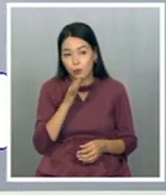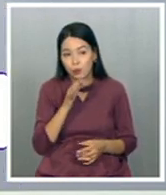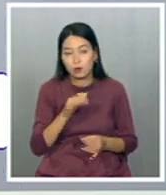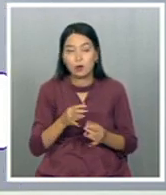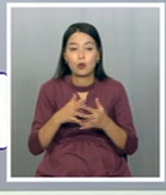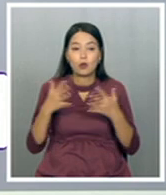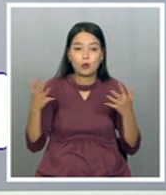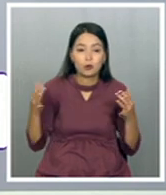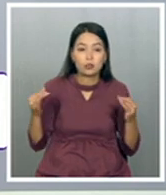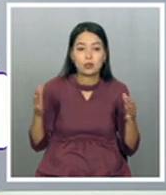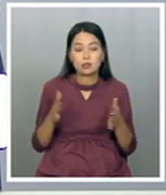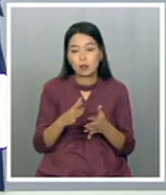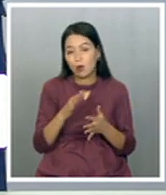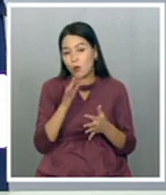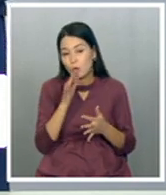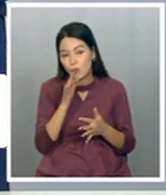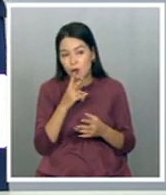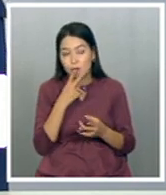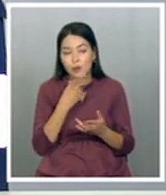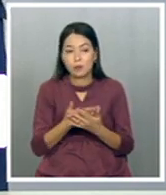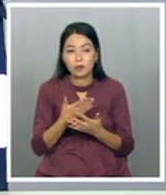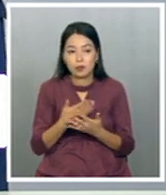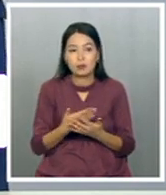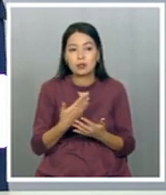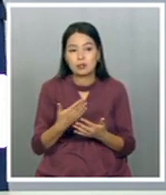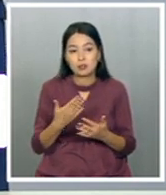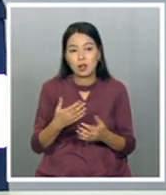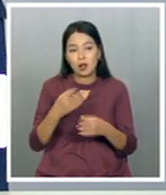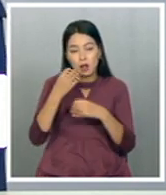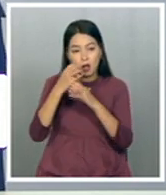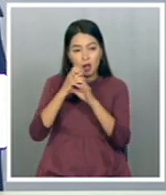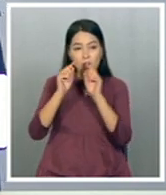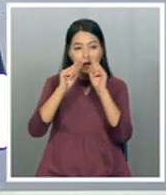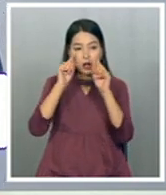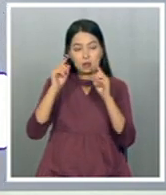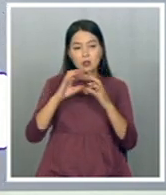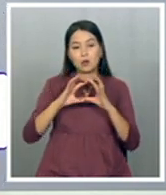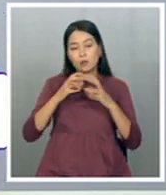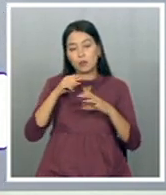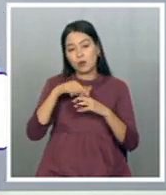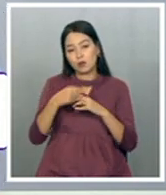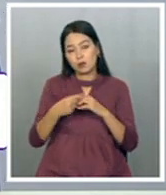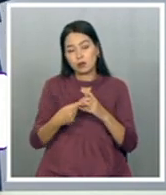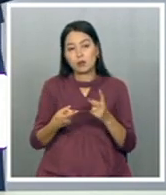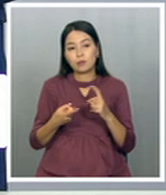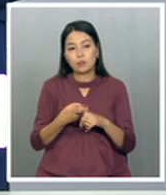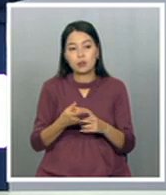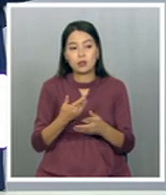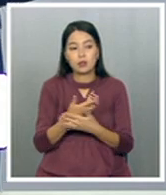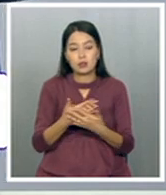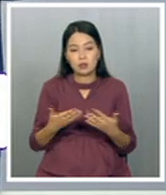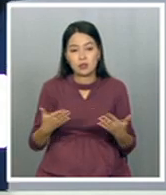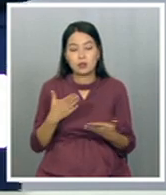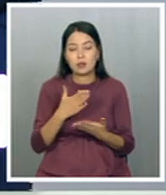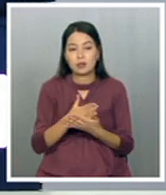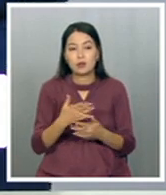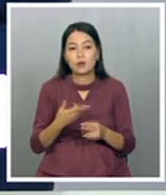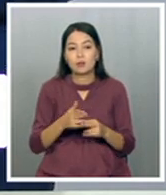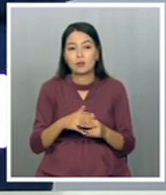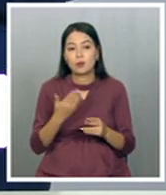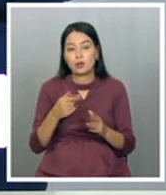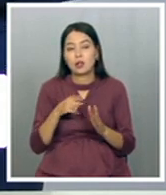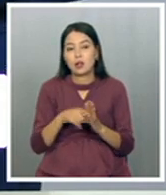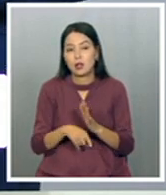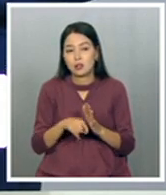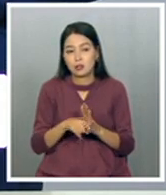уақыт аралықтарын есептеу үшін бізде астрономиялық құбылыстармен өте тығыз байланысты есептеу әдістері болады. Бұлардың қатарында,